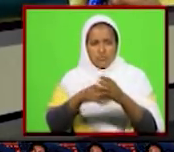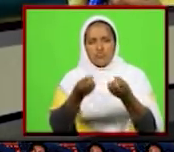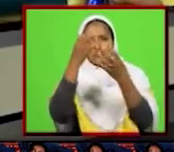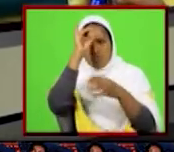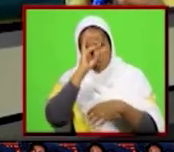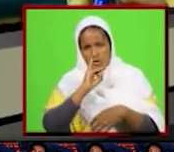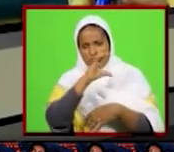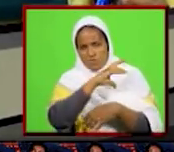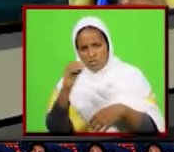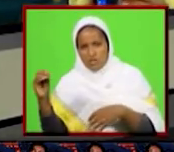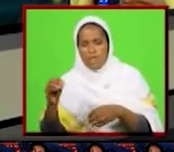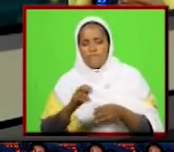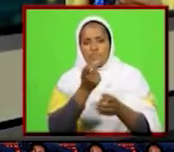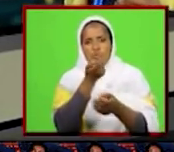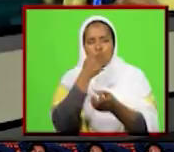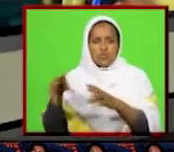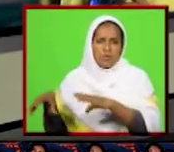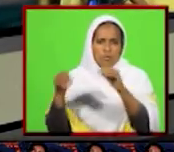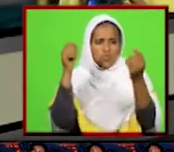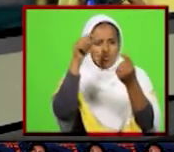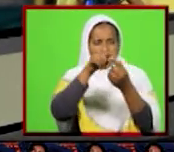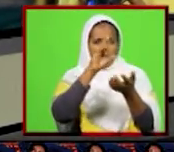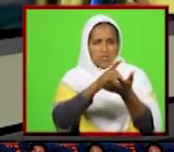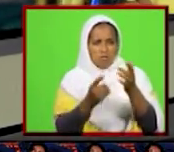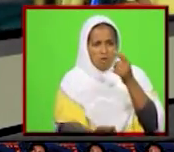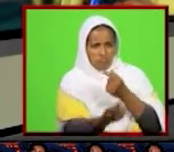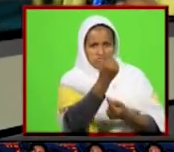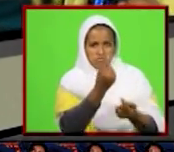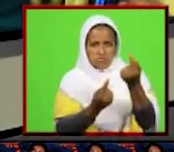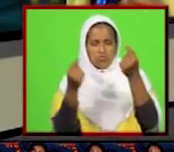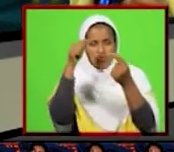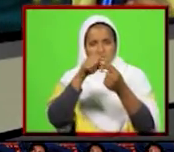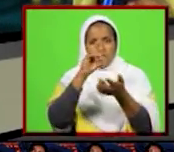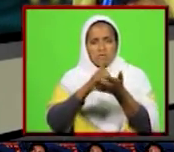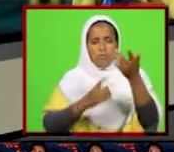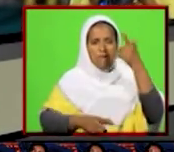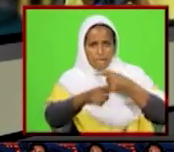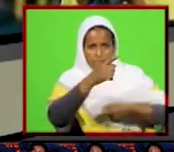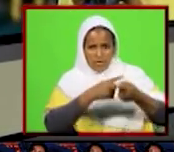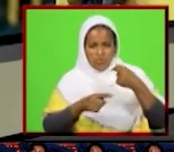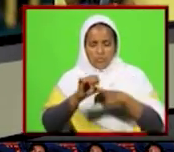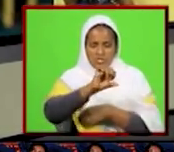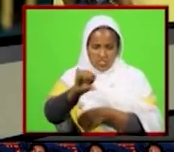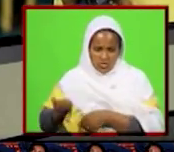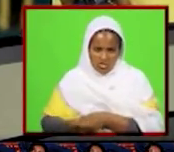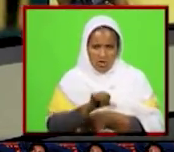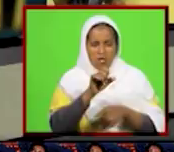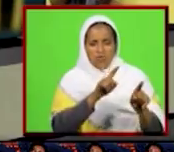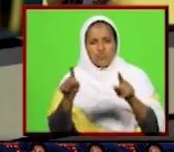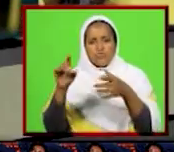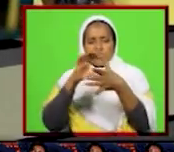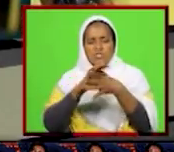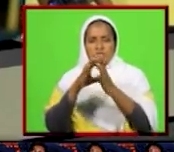መካከል የብዙ ሊቃውንትና የአብነት ተማሪዎች ወደ ከተማ መፍለስ ነው። ወደ ከተማ ፈልሰውም